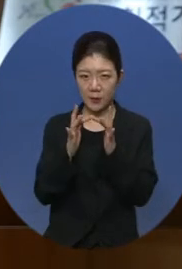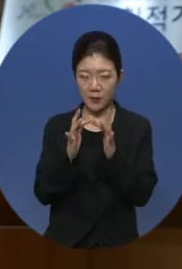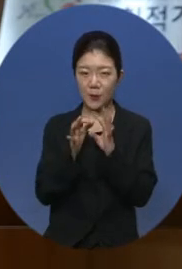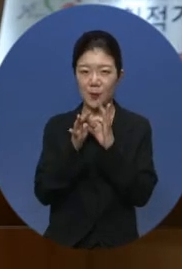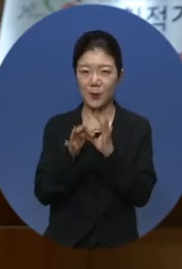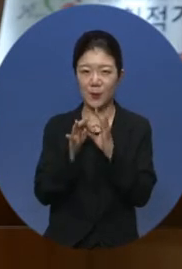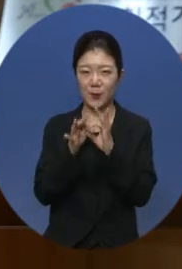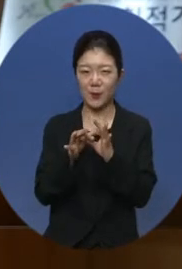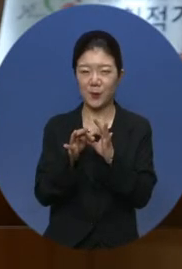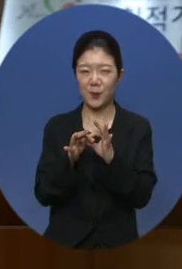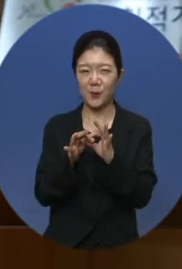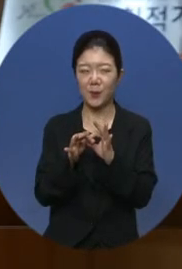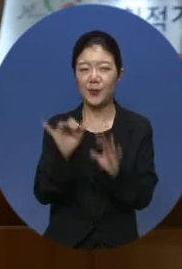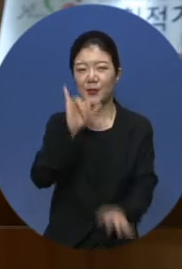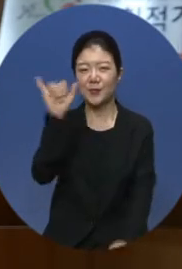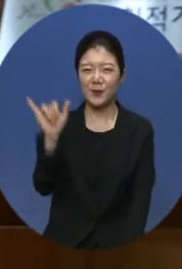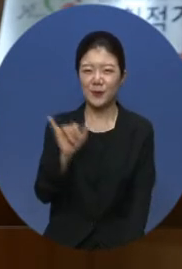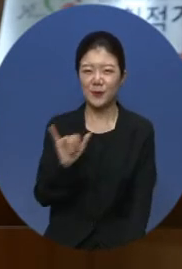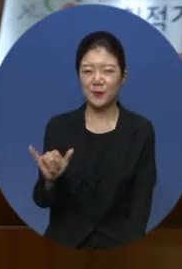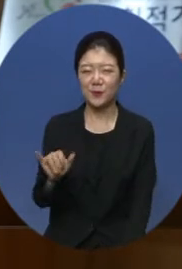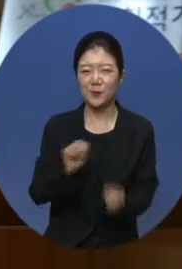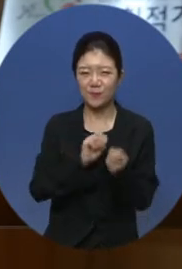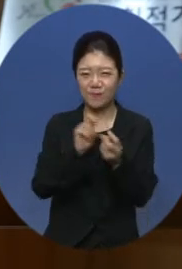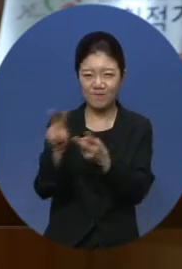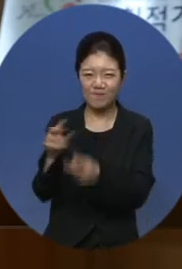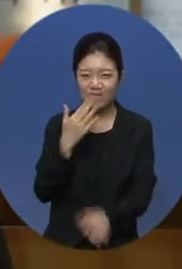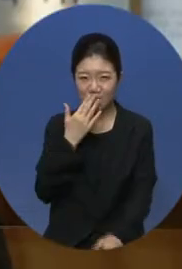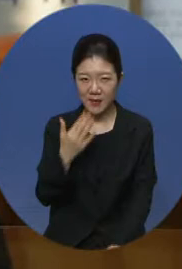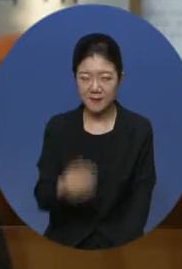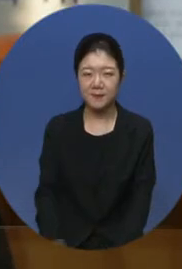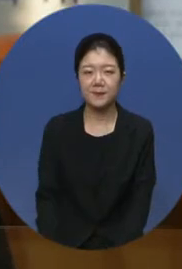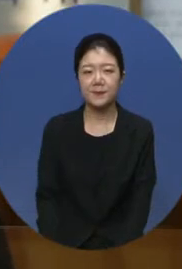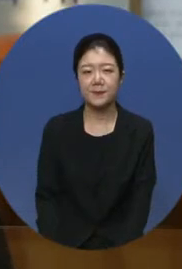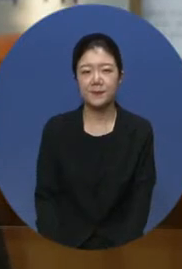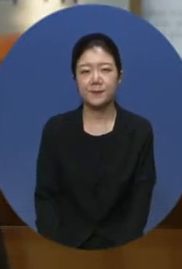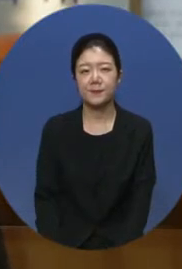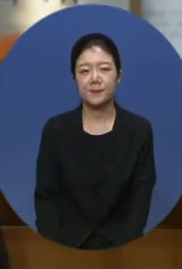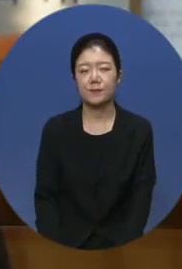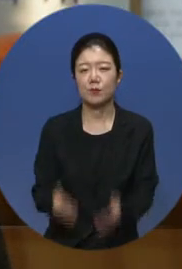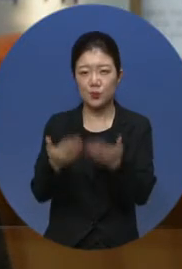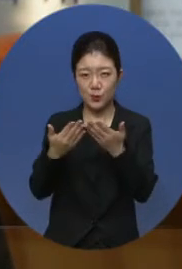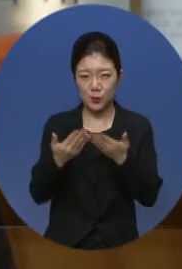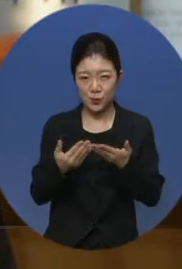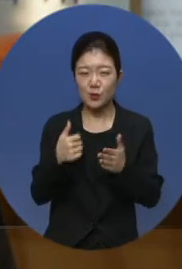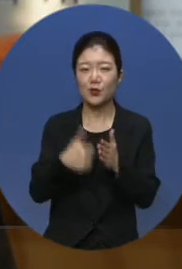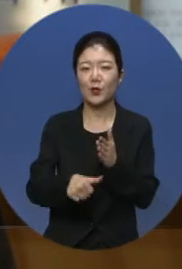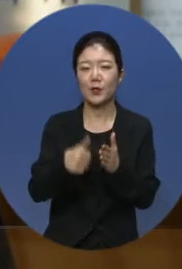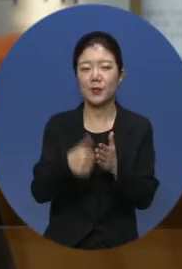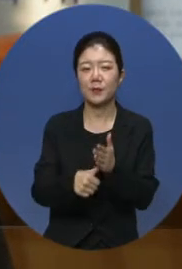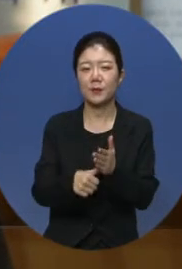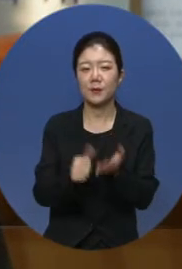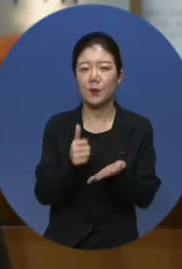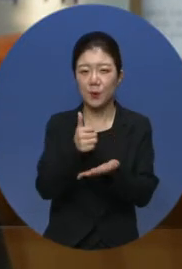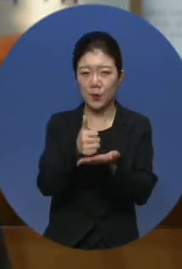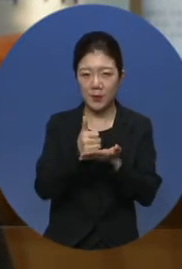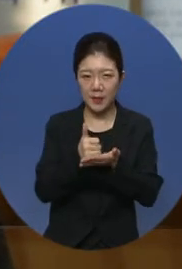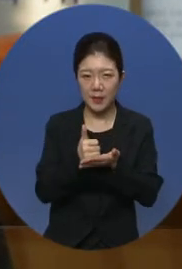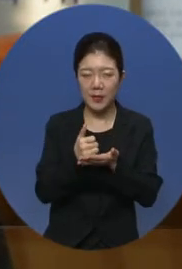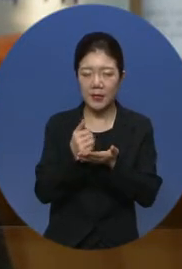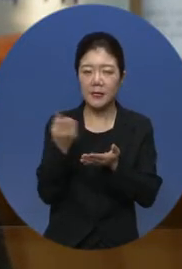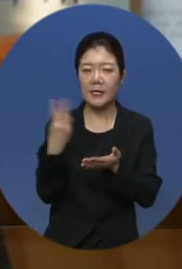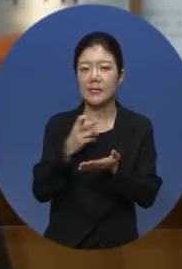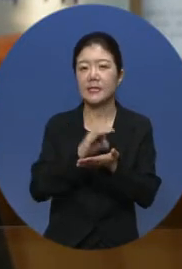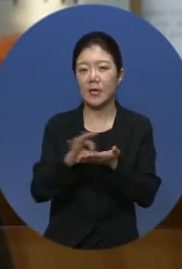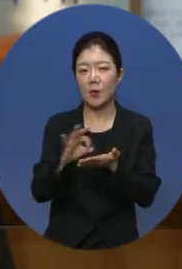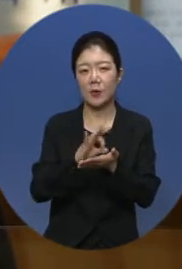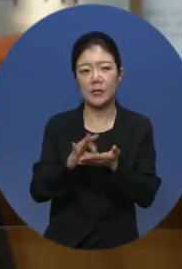통해서도 저희가 전국으로 택배 배송이 나가게 됩니다. 그래서 기증받은 물건들이 손님에게로 가서 다시